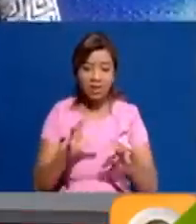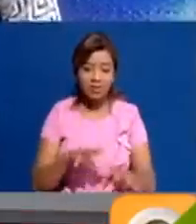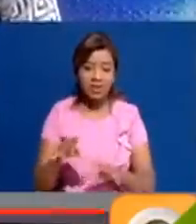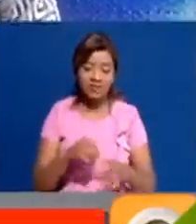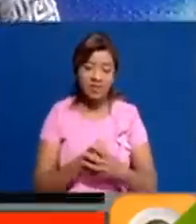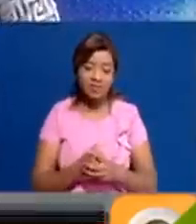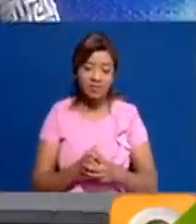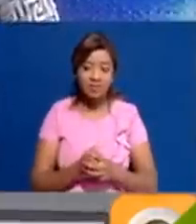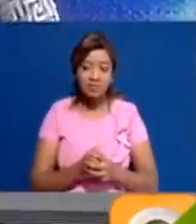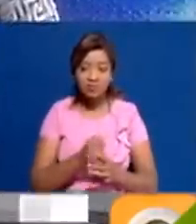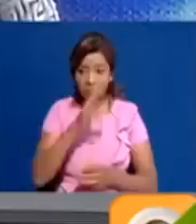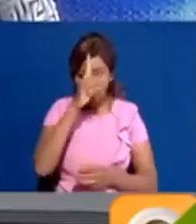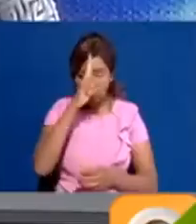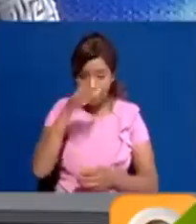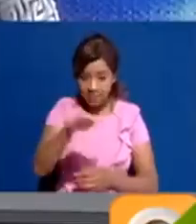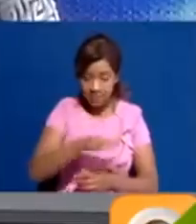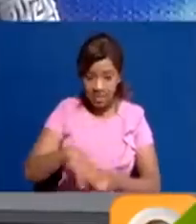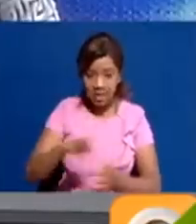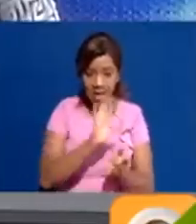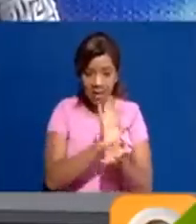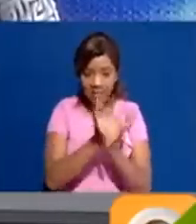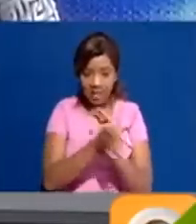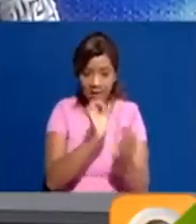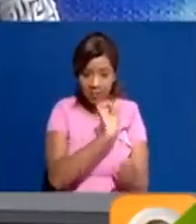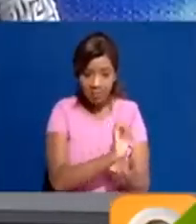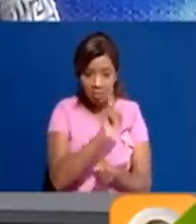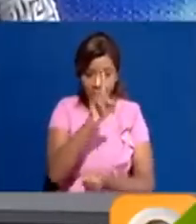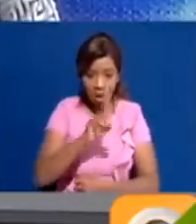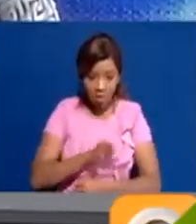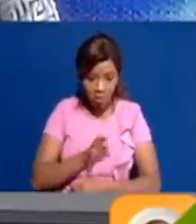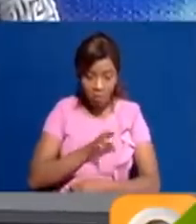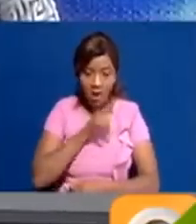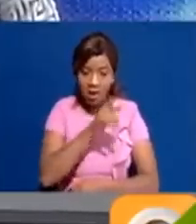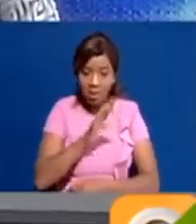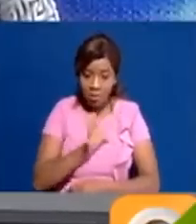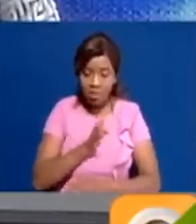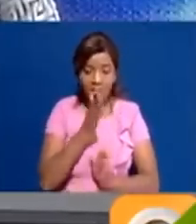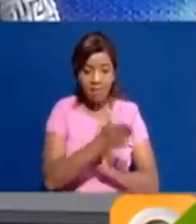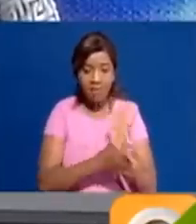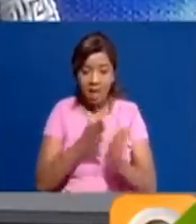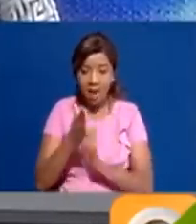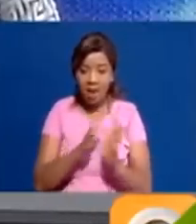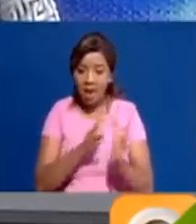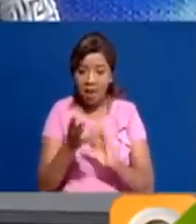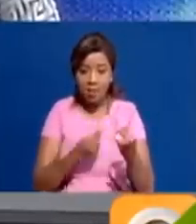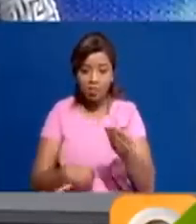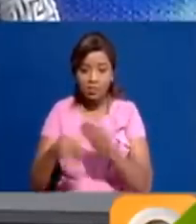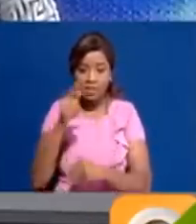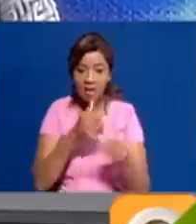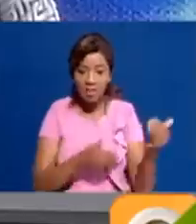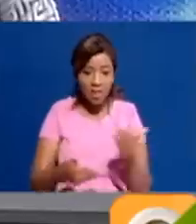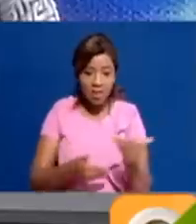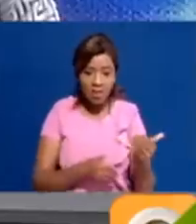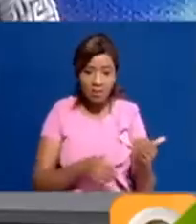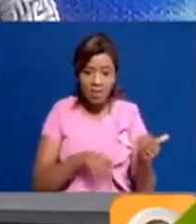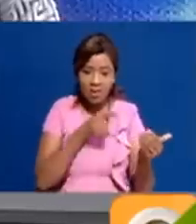Mtazamaji, maafisa wa polisi eneo la Kasarani wanamzuilia mwanamke mmoja anayedaiwa kupanga kumuuza mtoto aliyedai kuwa